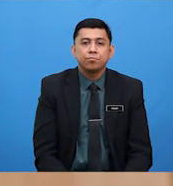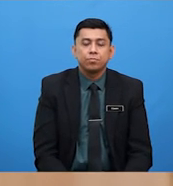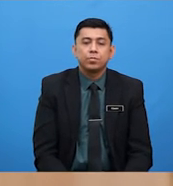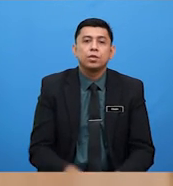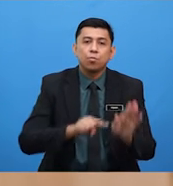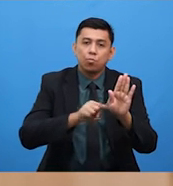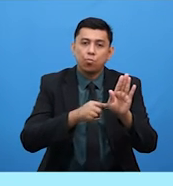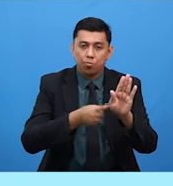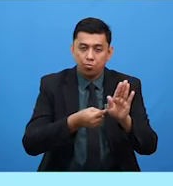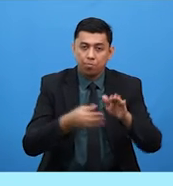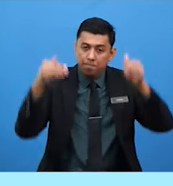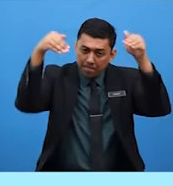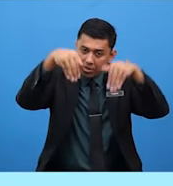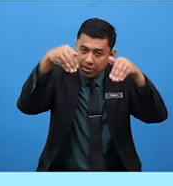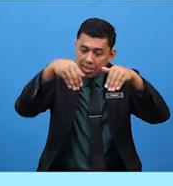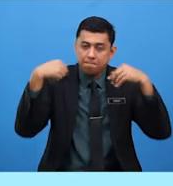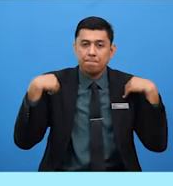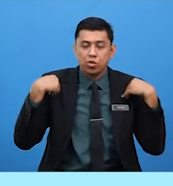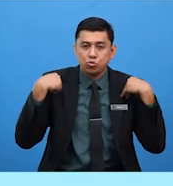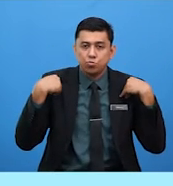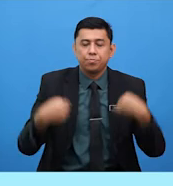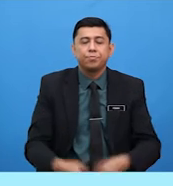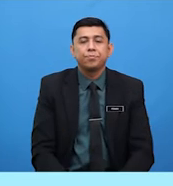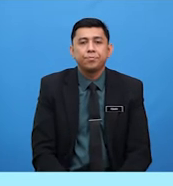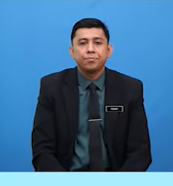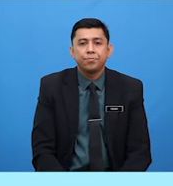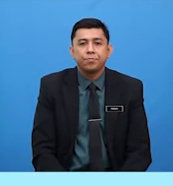Okey, mula-mula mengidai baju.